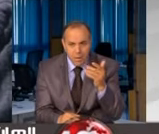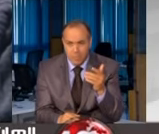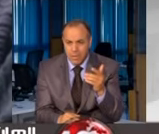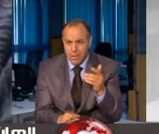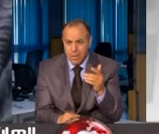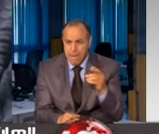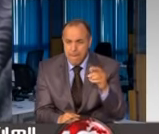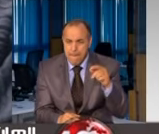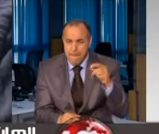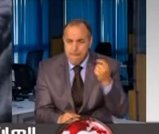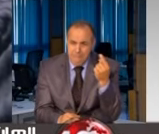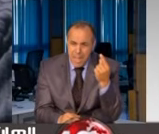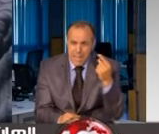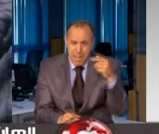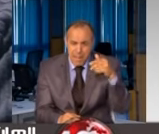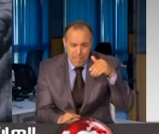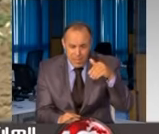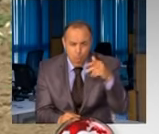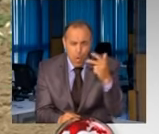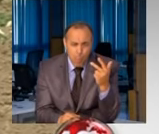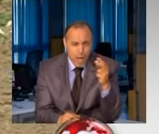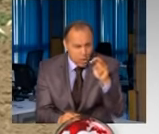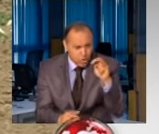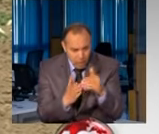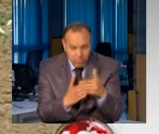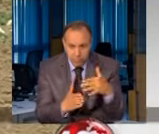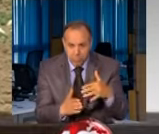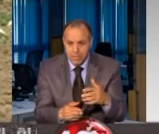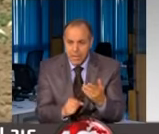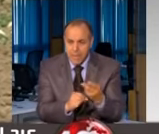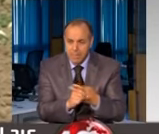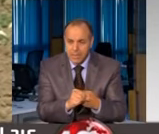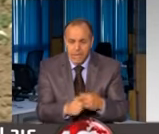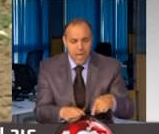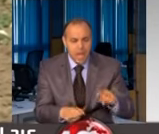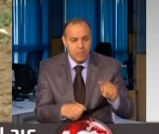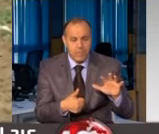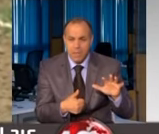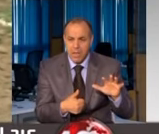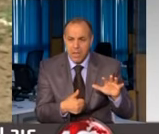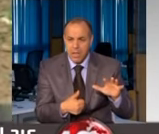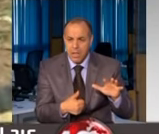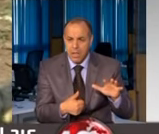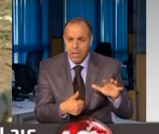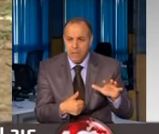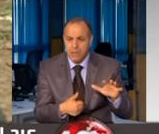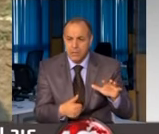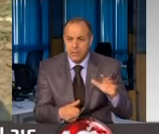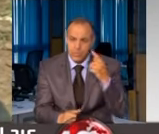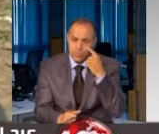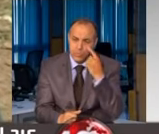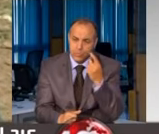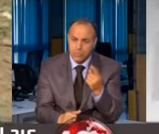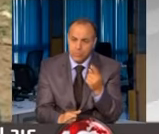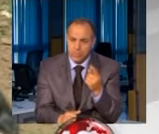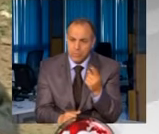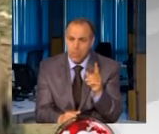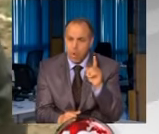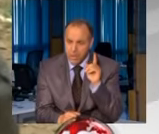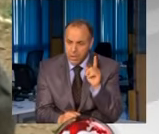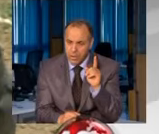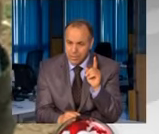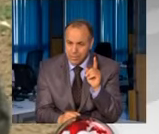100 متر كوب 20 دينار هذا منطقة سقوية. البطاطا ناخذ فيها ب 1600 كانت جيت كلفة تفوت ل 2000 ولكن